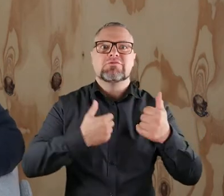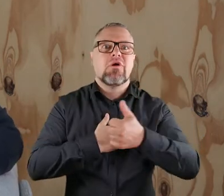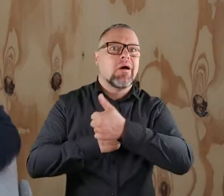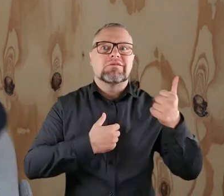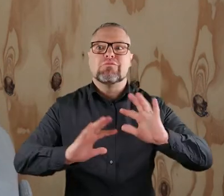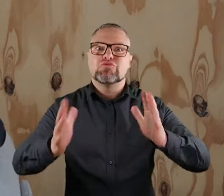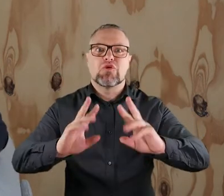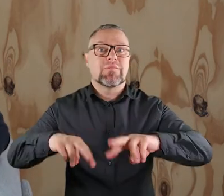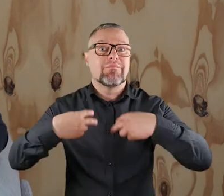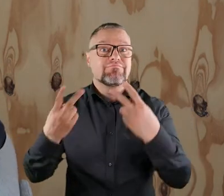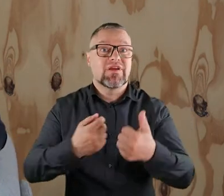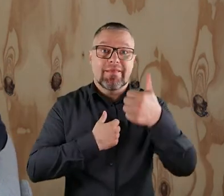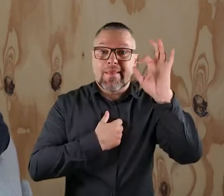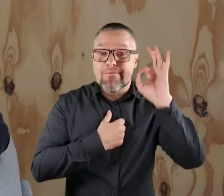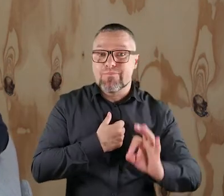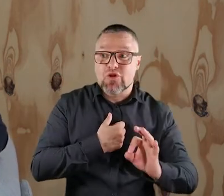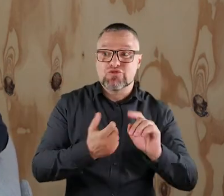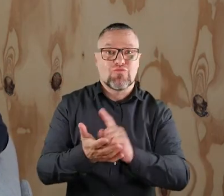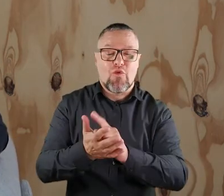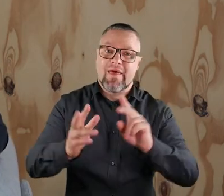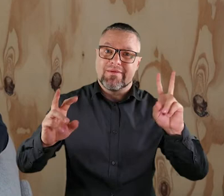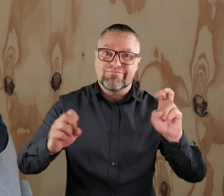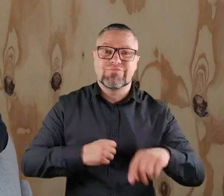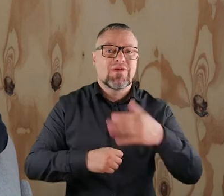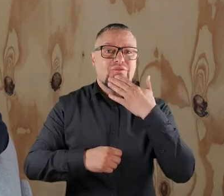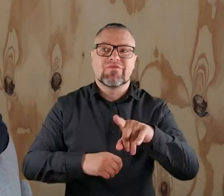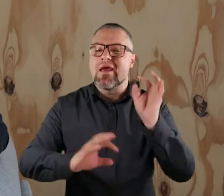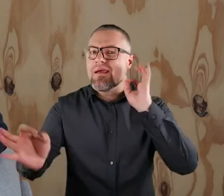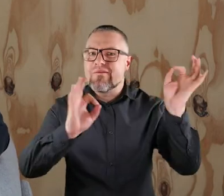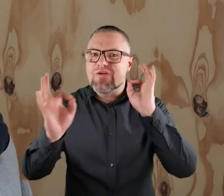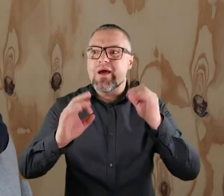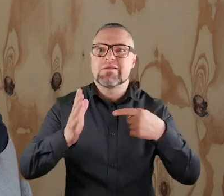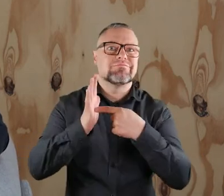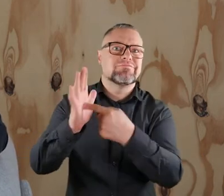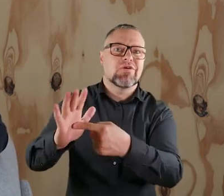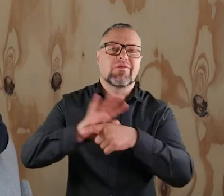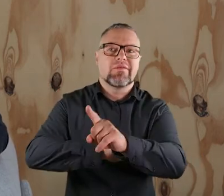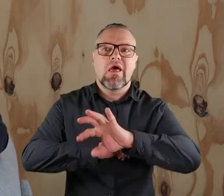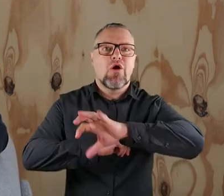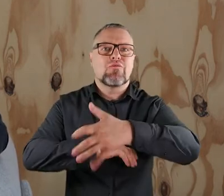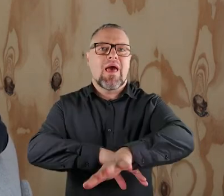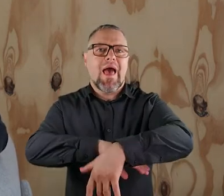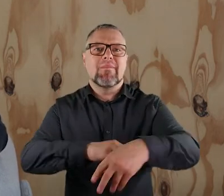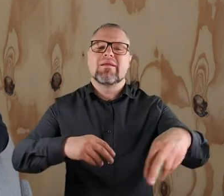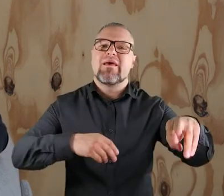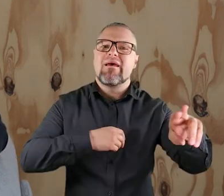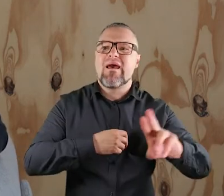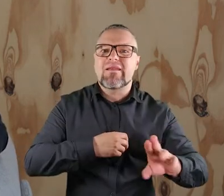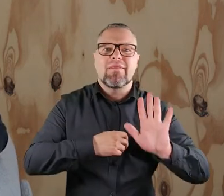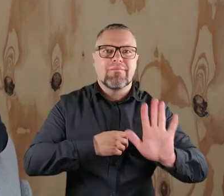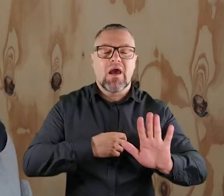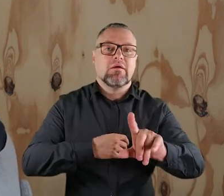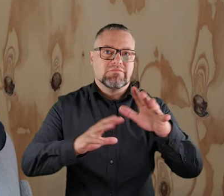o samym sposobie przekazywania 1% podatku, w tym także informacje skierowane do grupy emerytów i